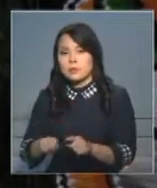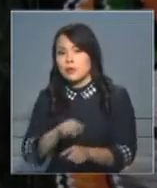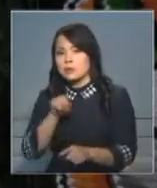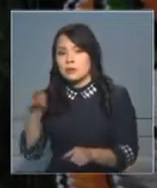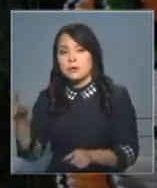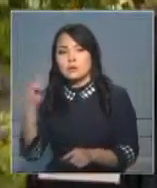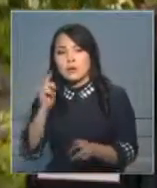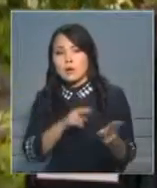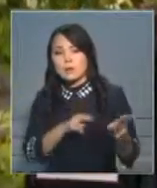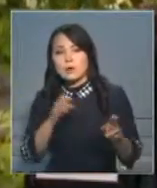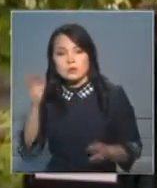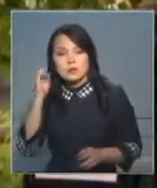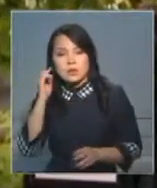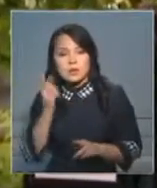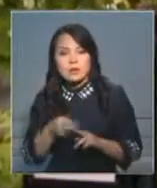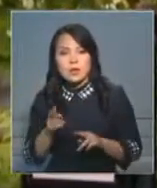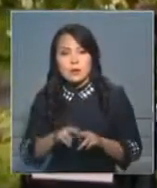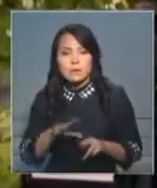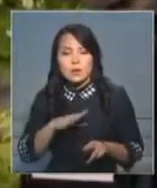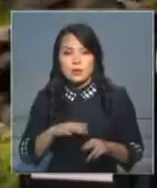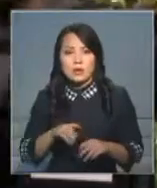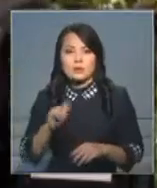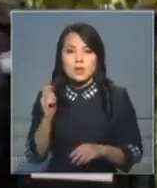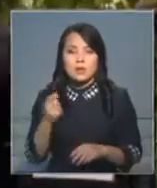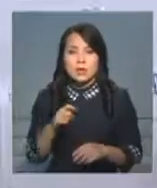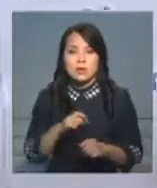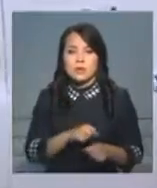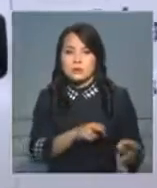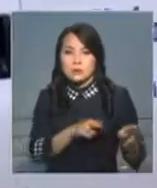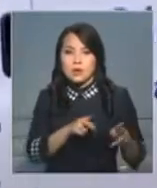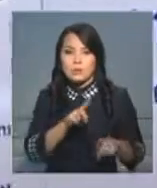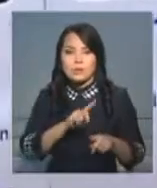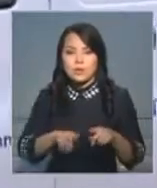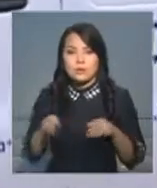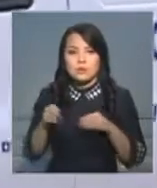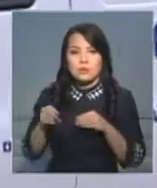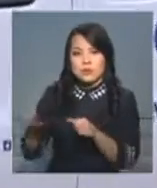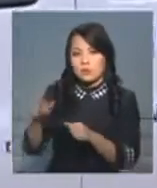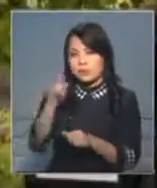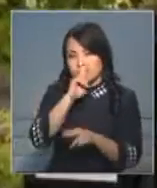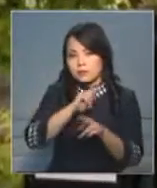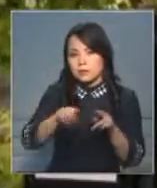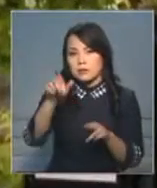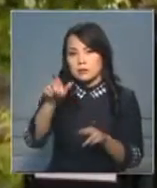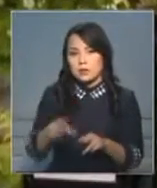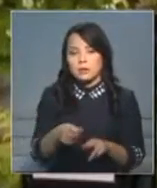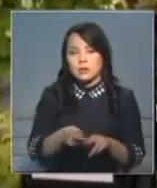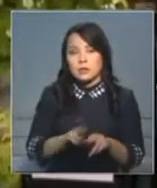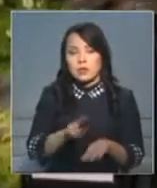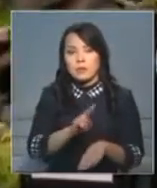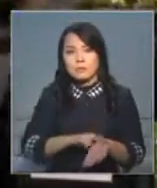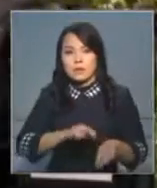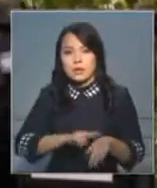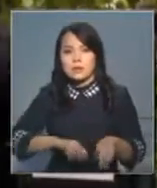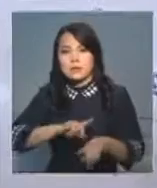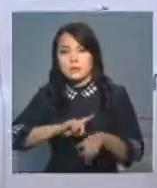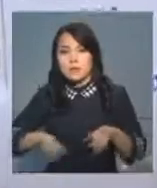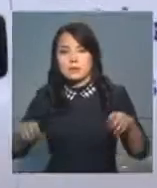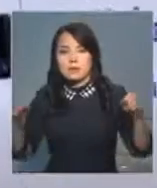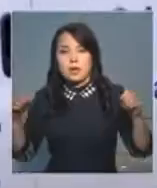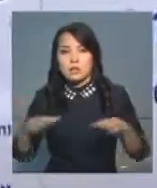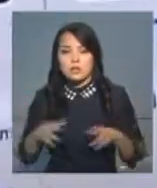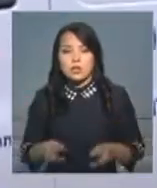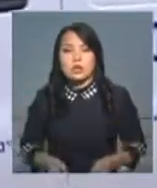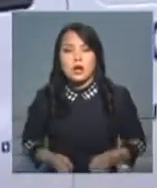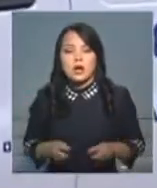оқ дауысын естідім. Лаңкес оқиға орнынан суытып үлгерген. Оны іздеуге жүздеген полицей жұмылдырылды.